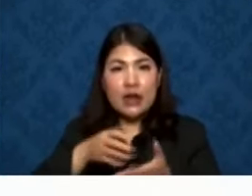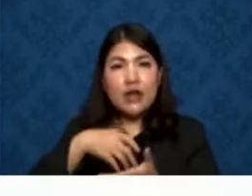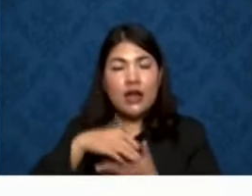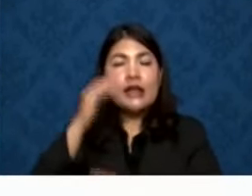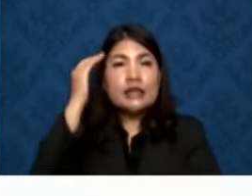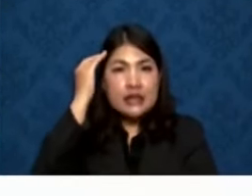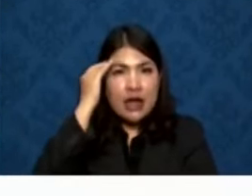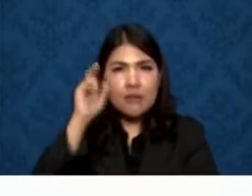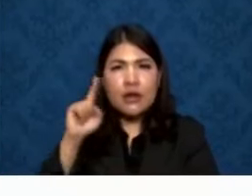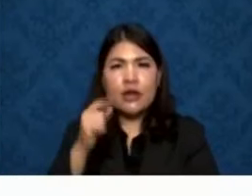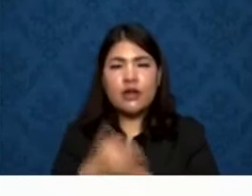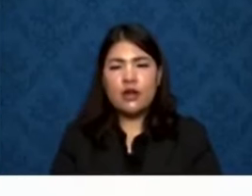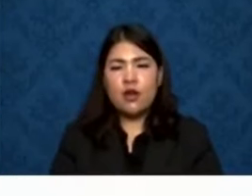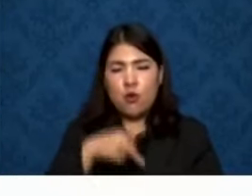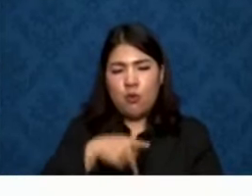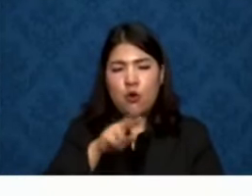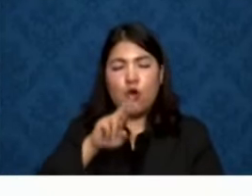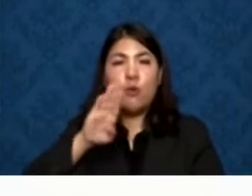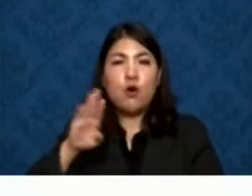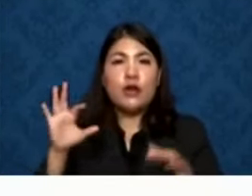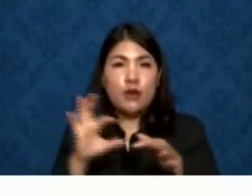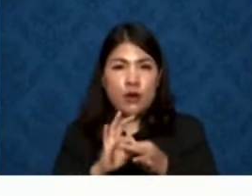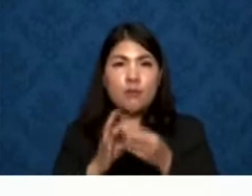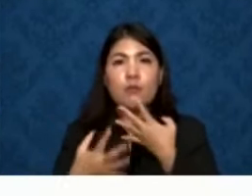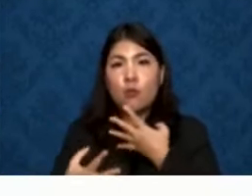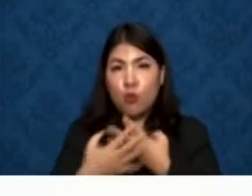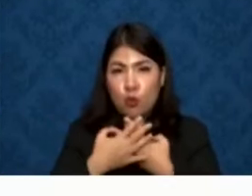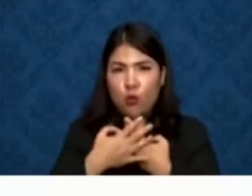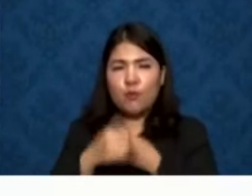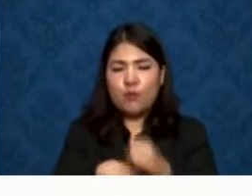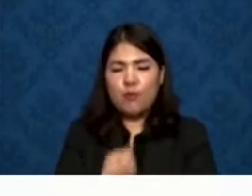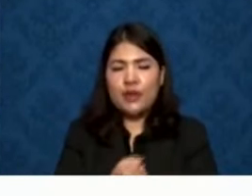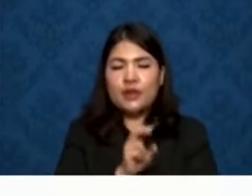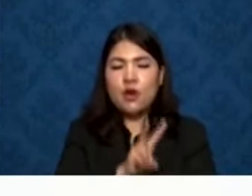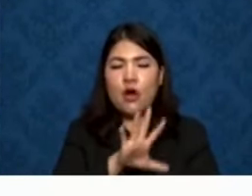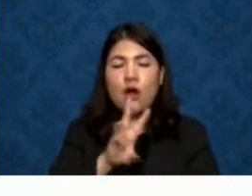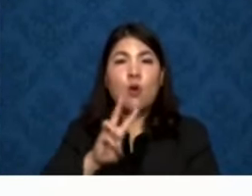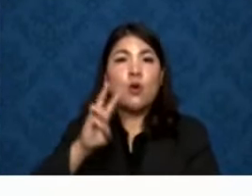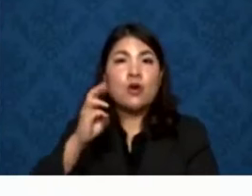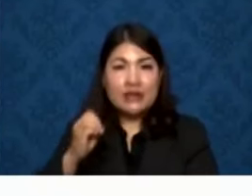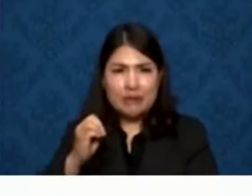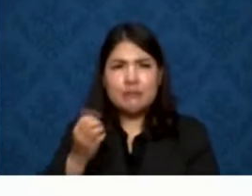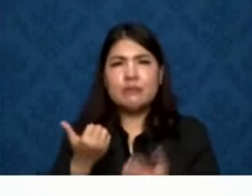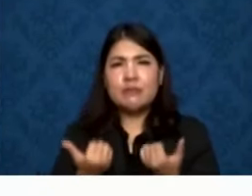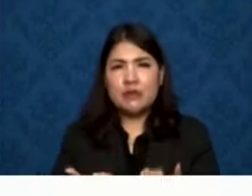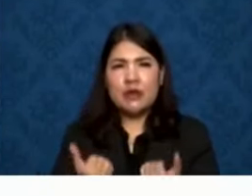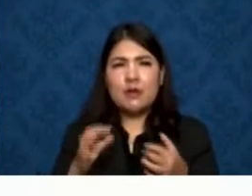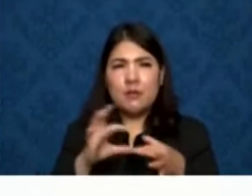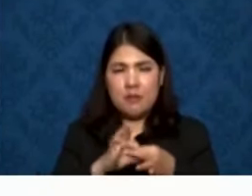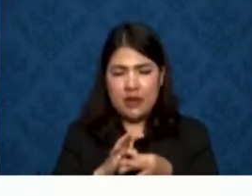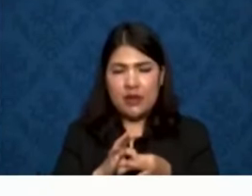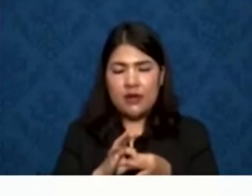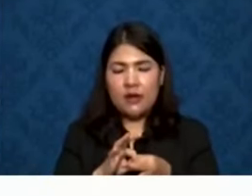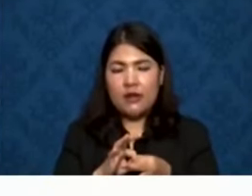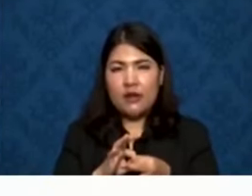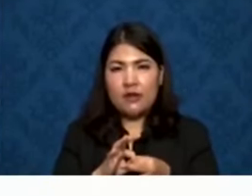ประยุทธ์หากกฎหมายเกิดขึ้นสมัยนั้นแล้วสืบเนื่องมาจนรัฐบาลนี้จะทำถูกทำผิดอย่างไรก็ได้หรือหากเรียก